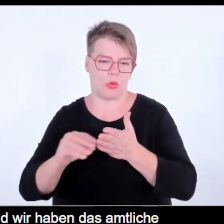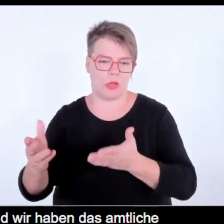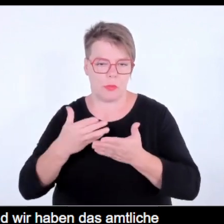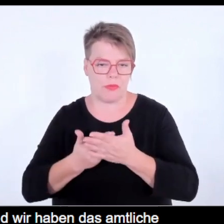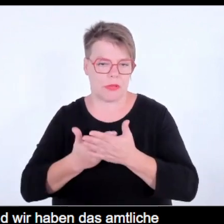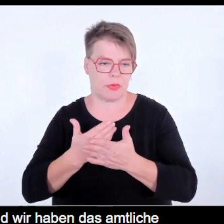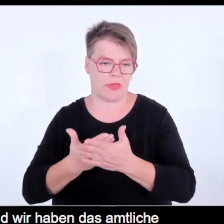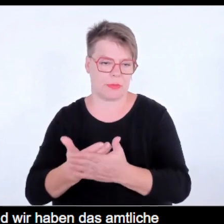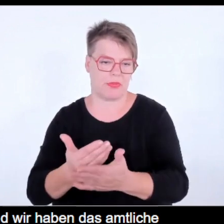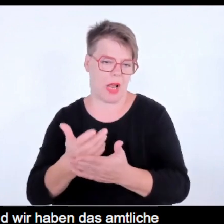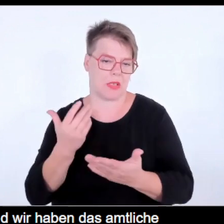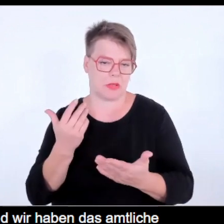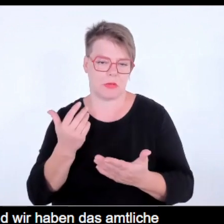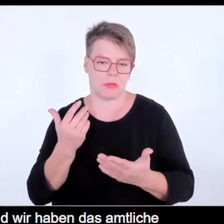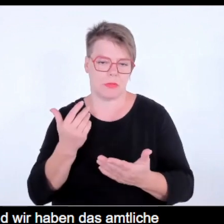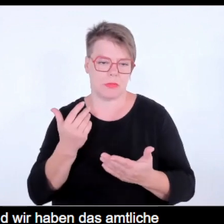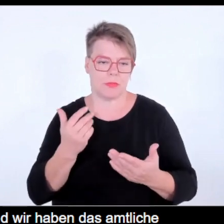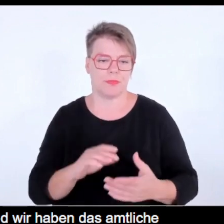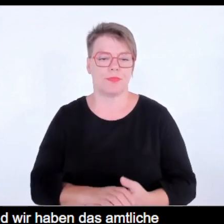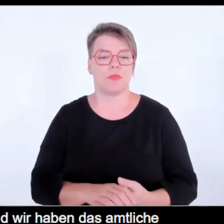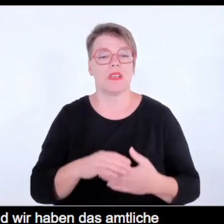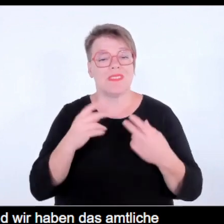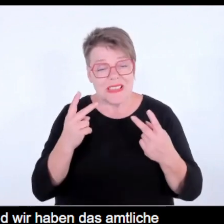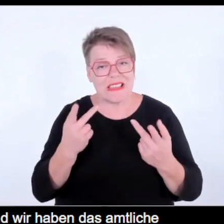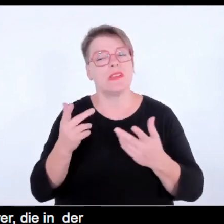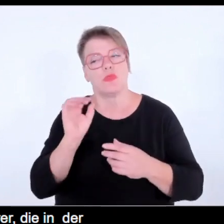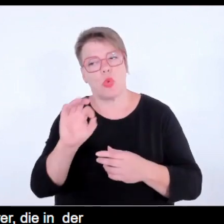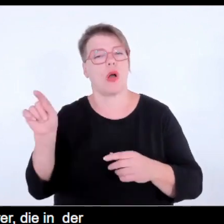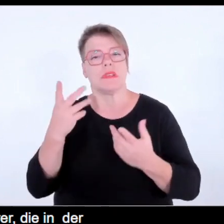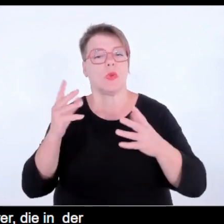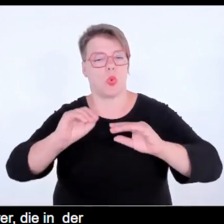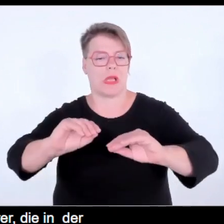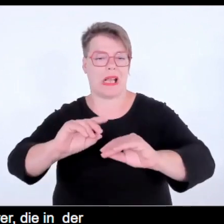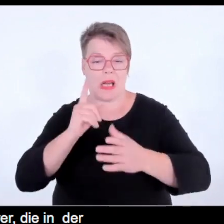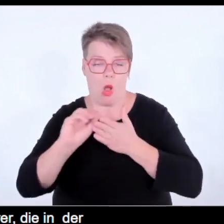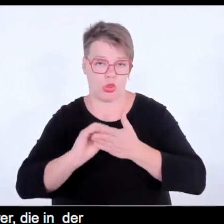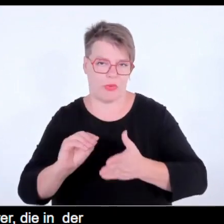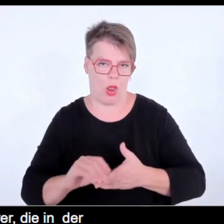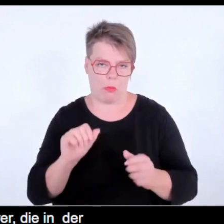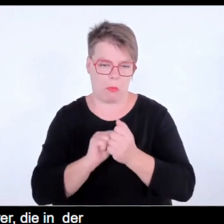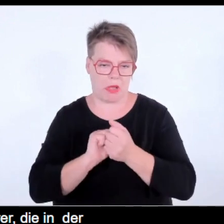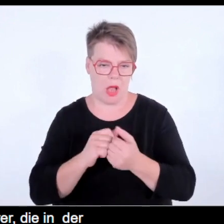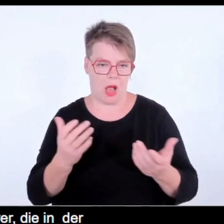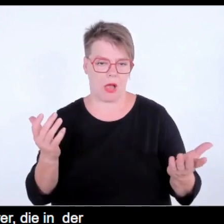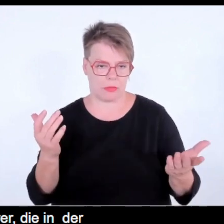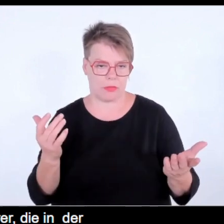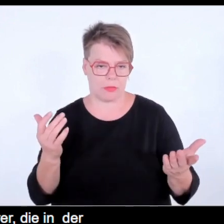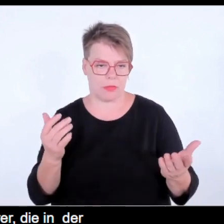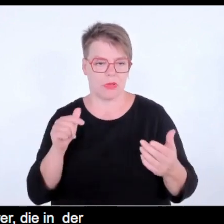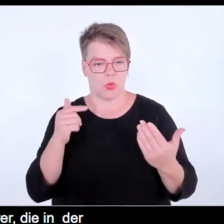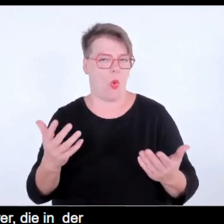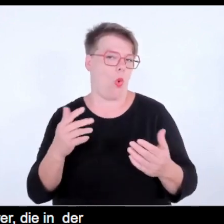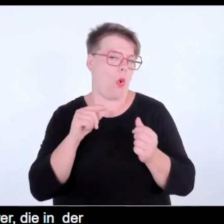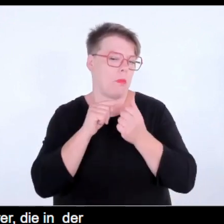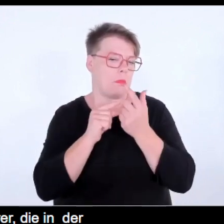was auf großes Interesse stößt. Und natürlich, wie ich es in den letzten fünf Jahren gemerkt habe, auf eine durchgehend positive Berichterstattung.